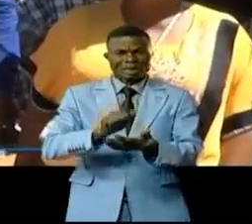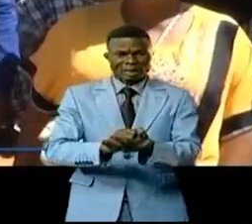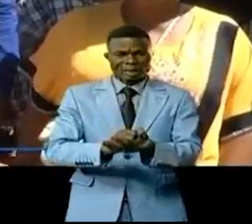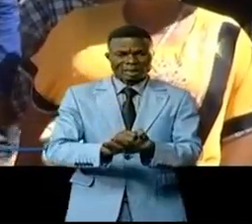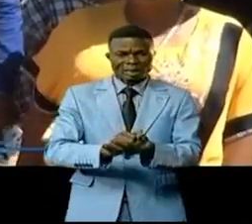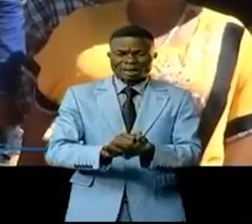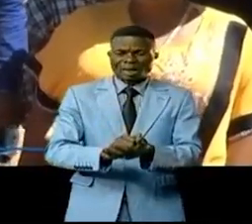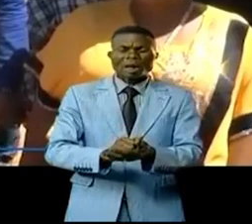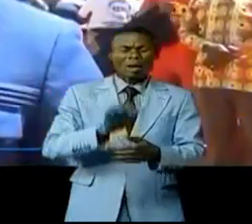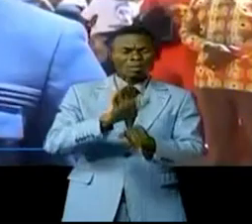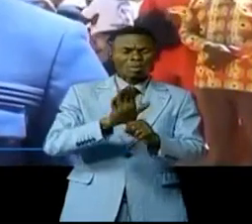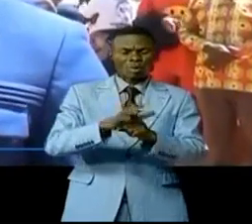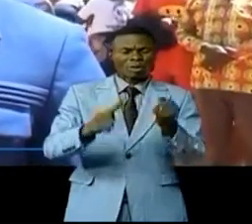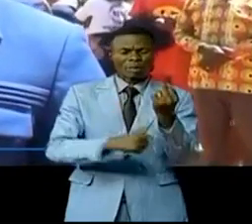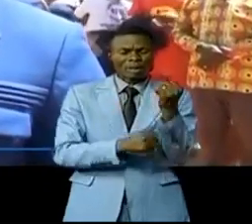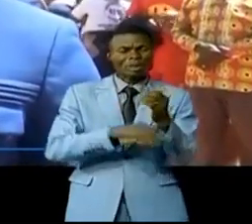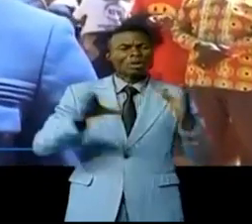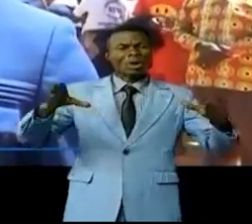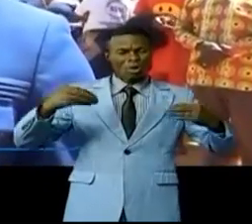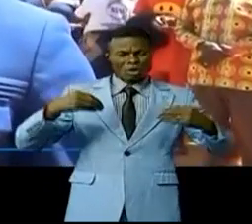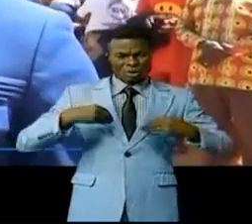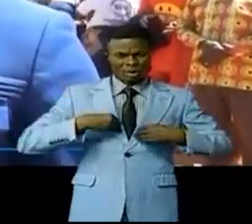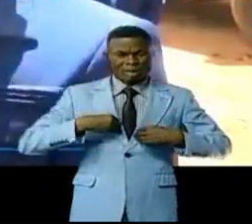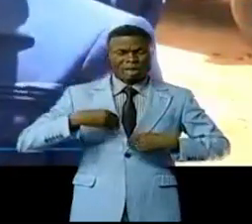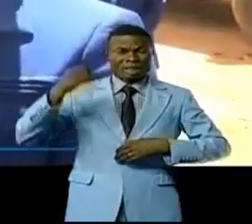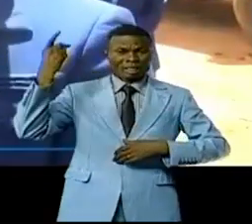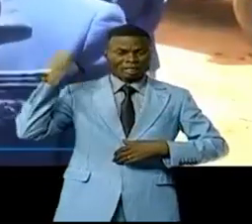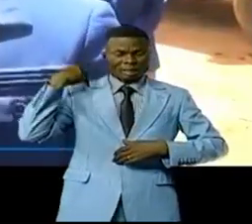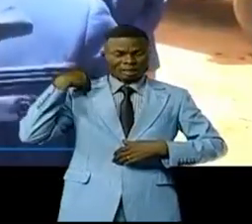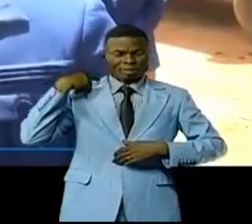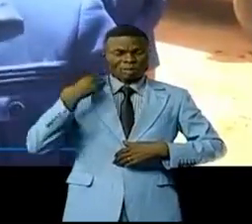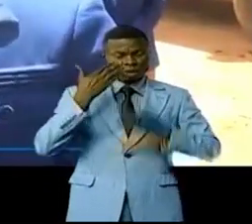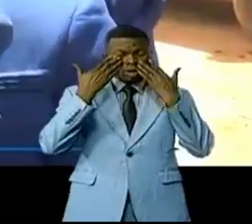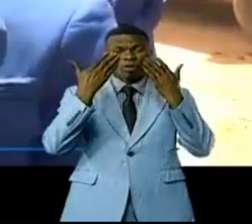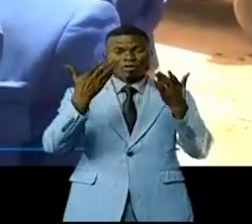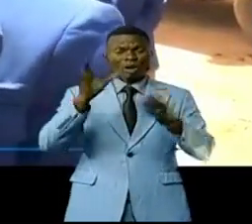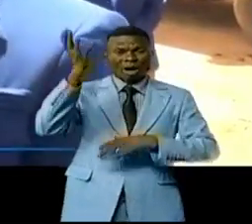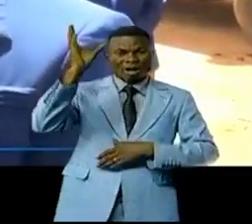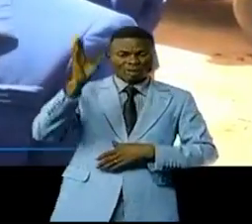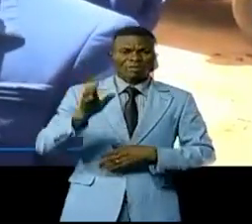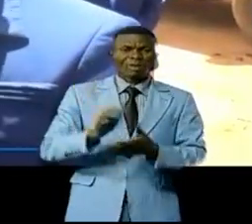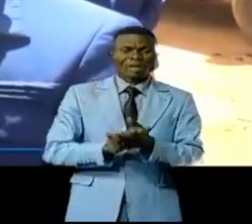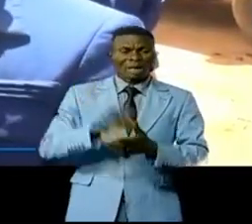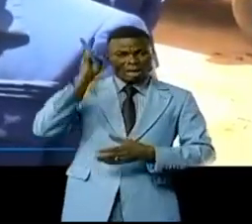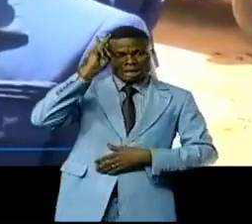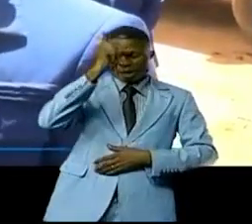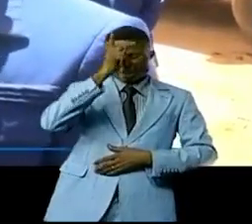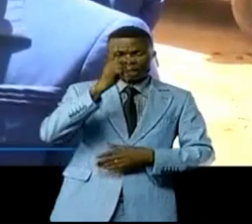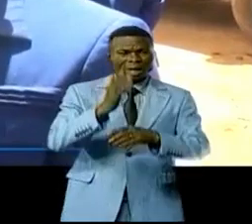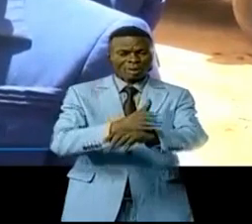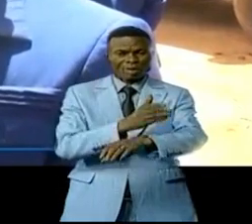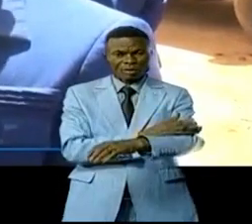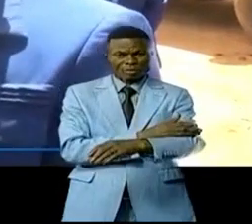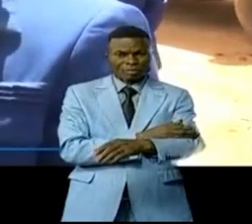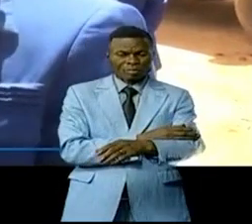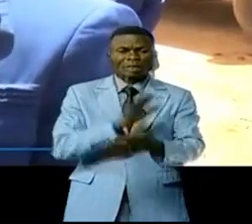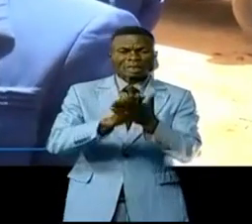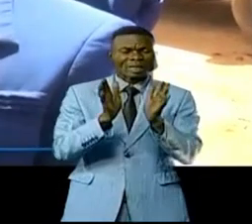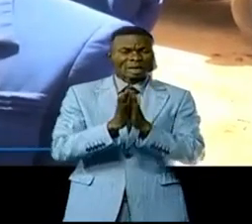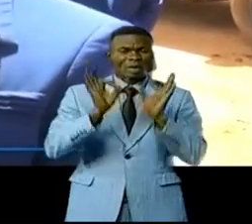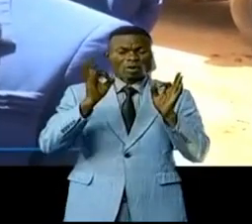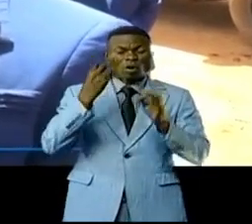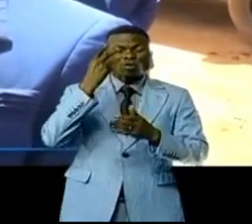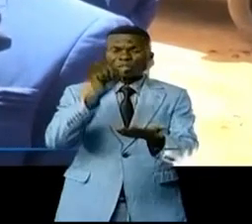laissent indifférents. Kariba Nyingé, un des notables du coin. Voilà aujourd'hui le village Katanga, c'est tout un chantier vers la modernité qu'on n'a jamais